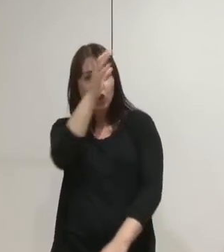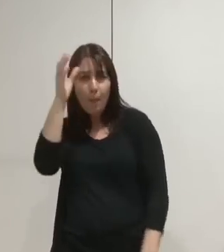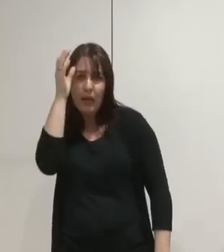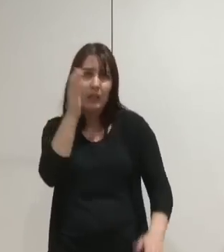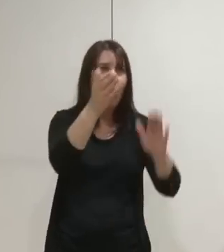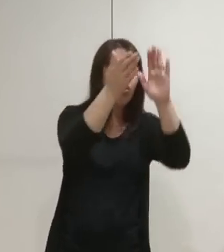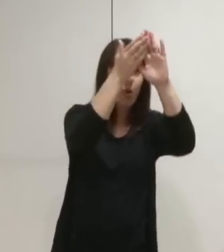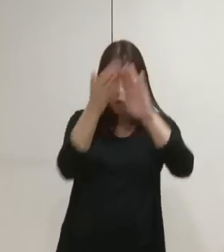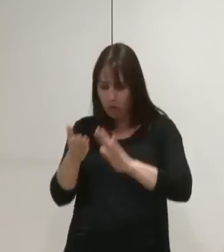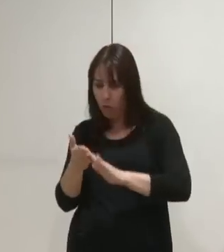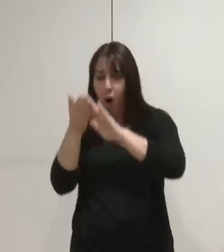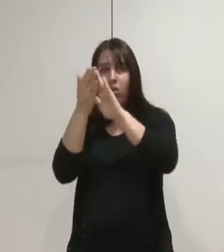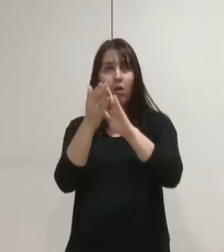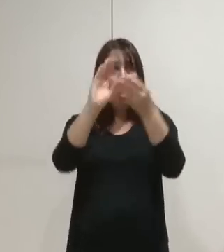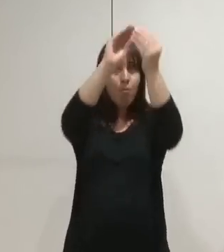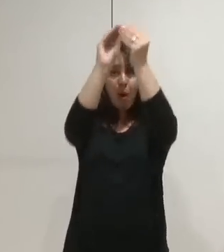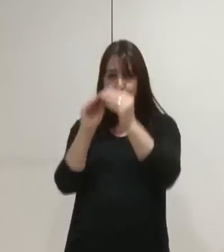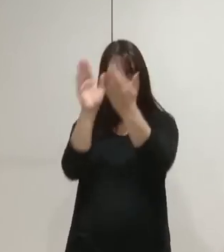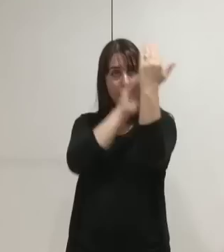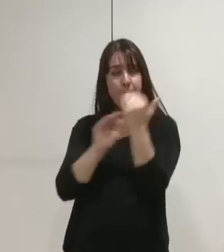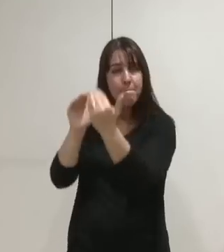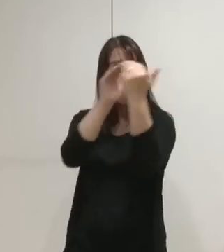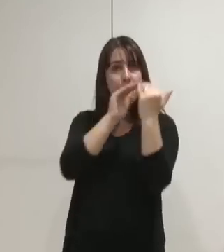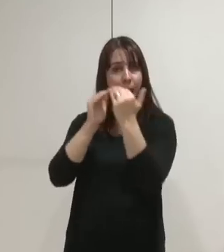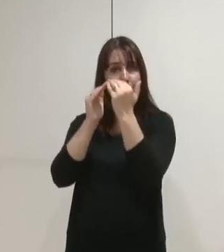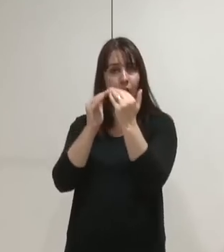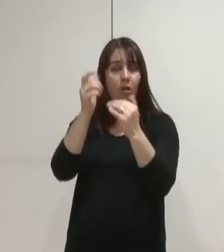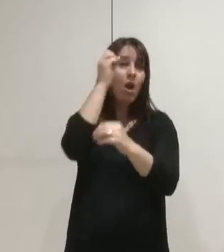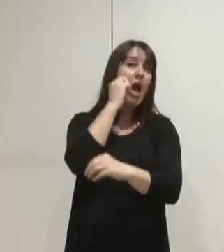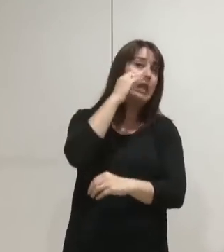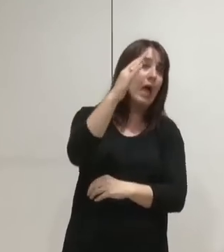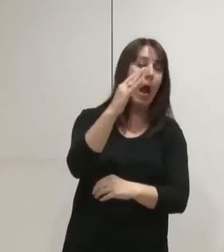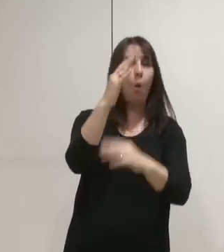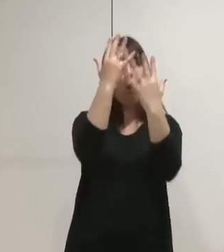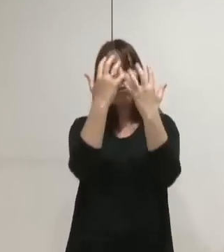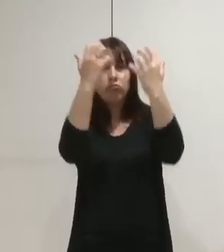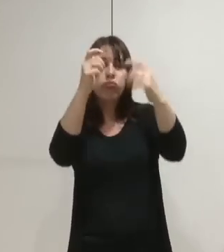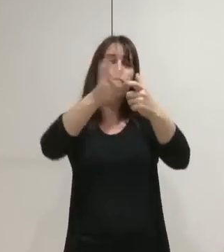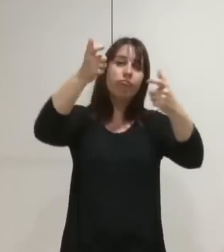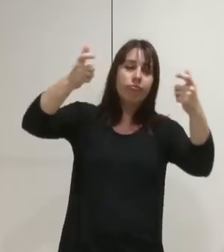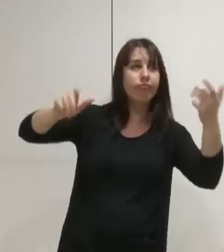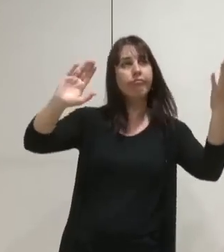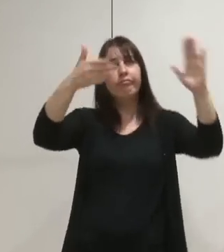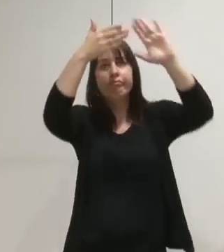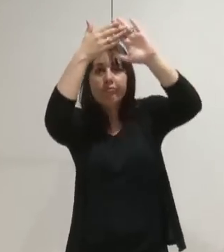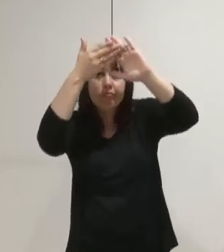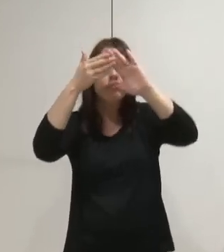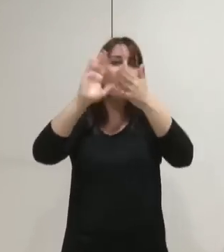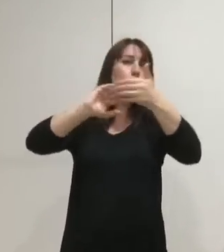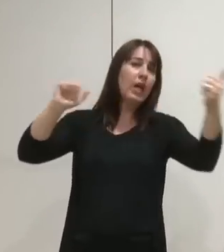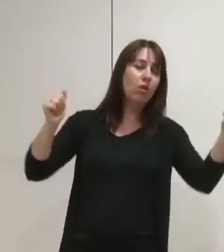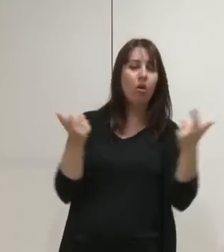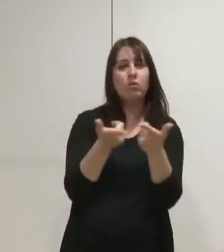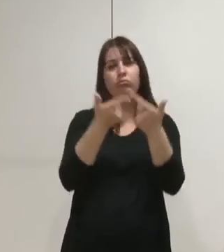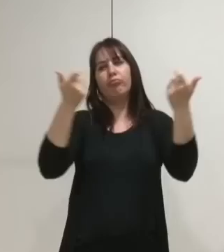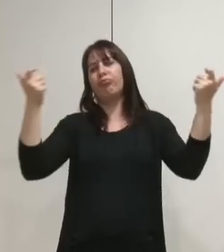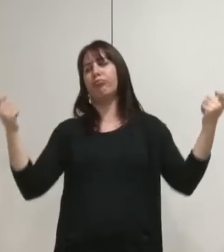plus ou moins les mêmes problèmes et qui elles aussi font des salons consacrés à l'industrie à la montagne et la sous-traitance et tout ce que